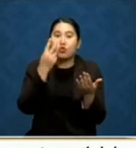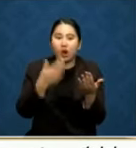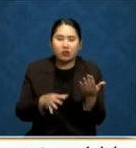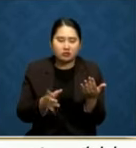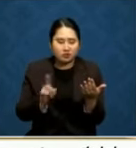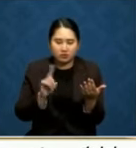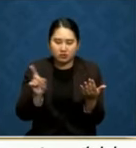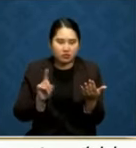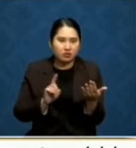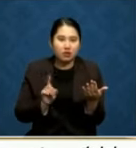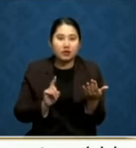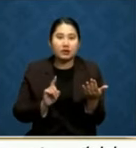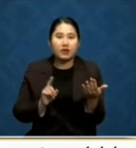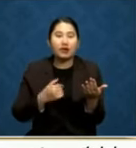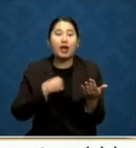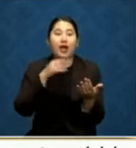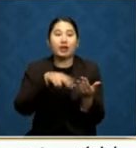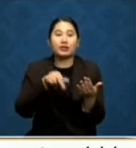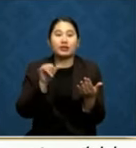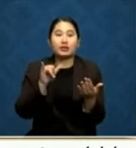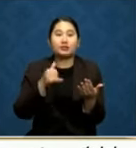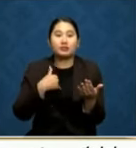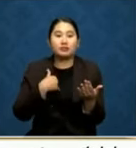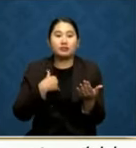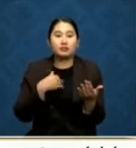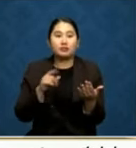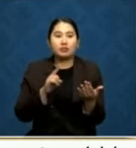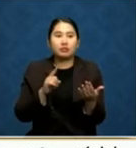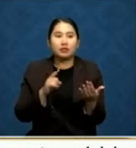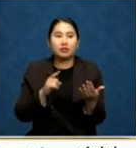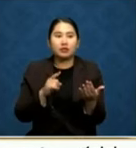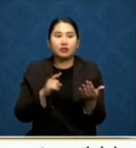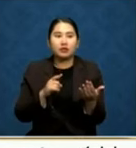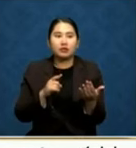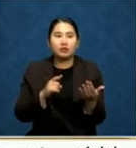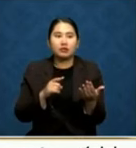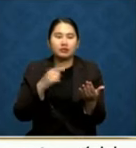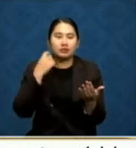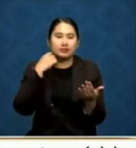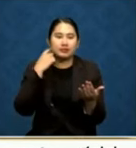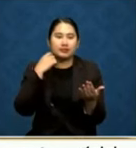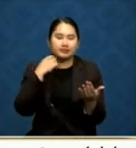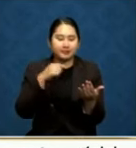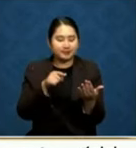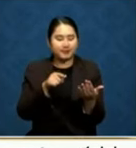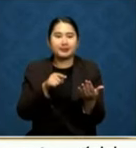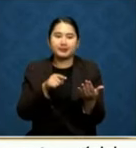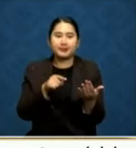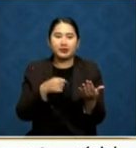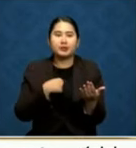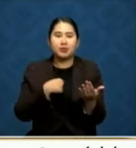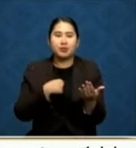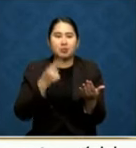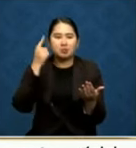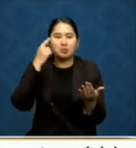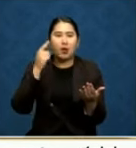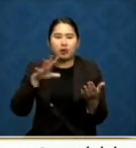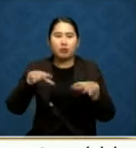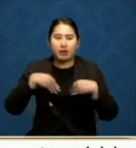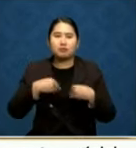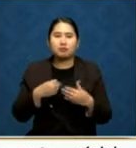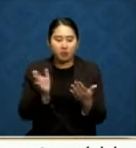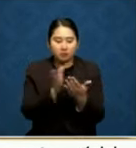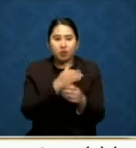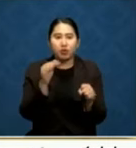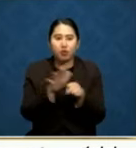หน้าไหนว่างละ ที่ไม่อ่านไมต้องบอกวานั่สุดทายเลขอะไร ผมรับปกัวผมอ่านทกหน้า